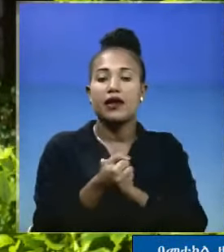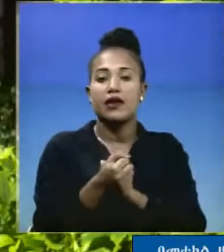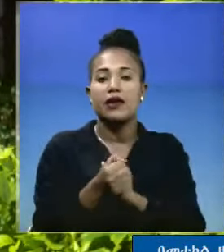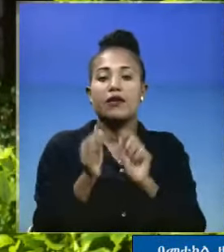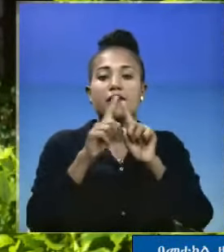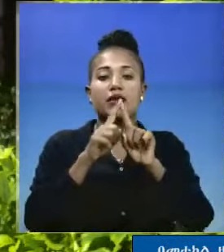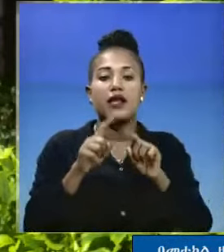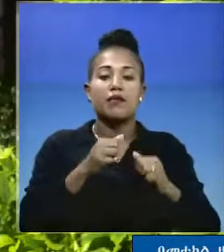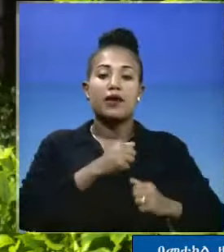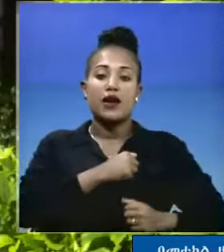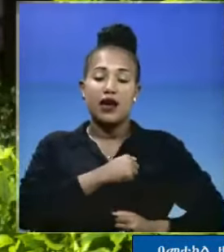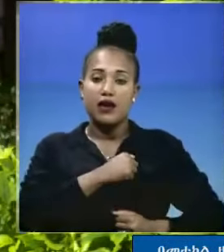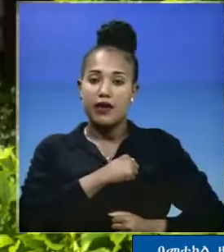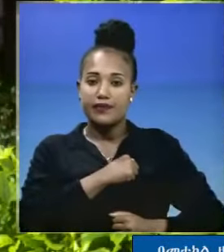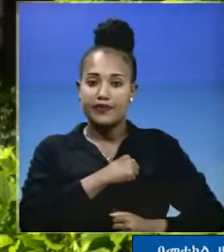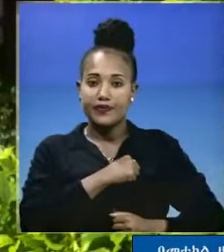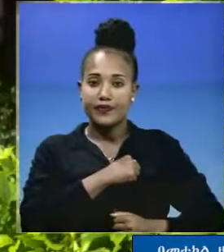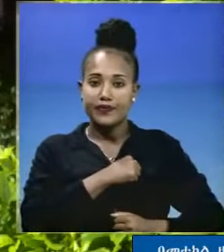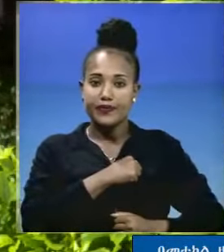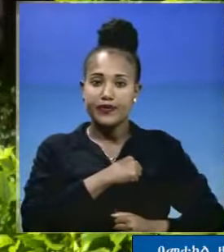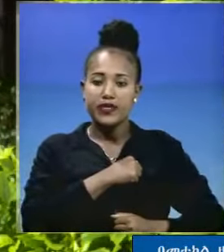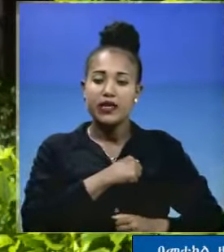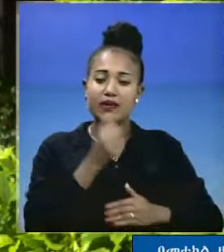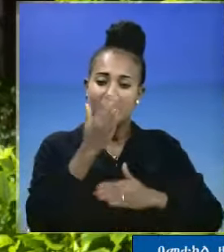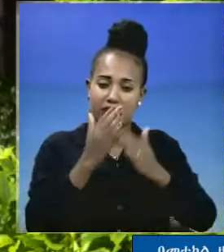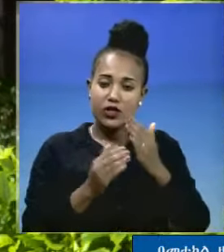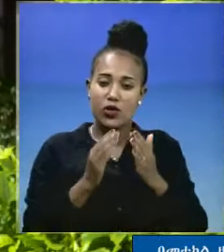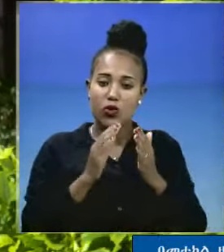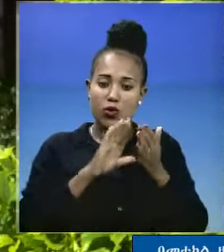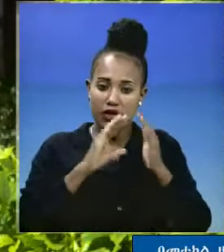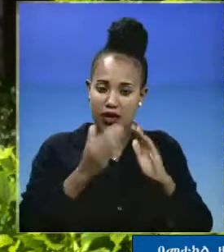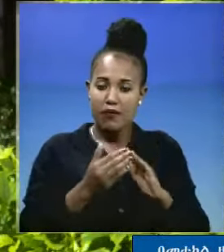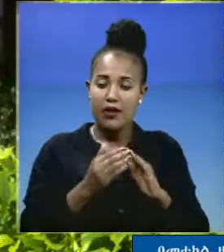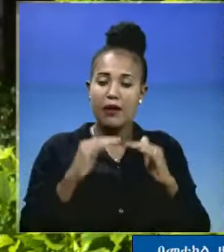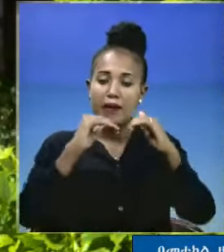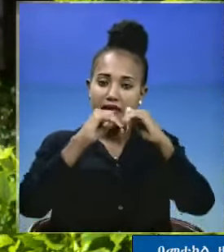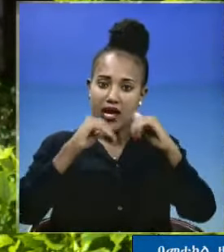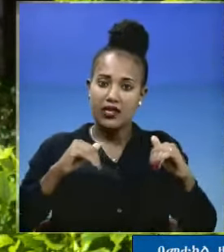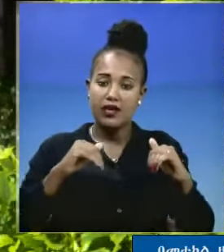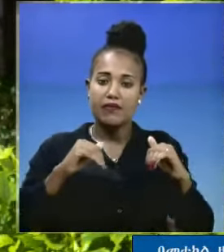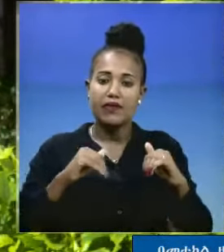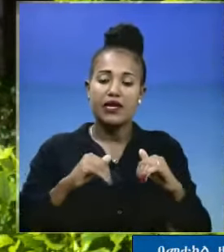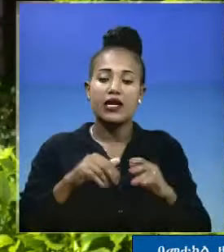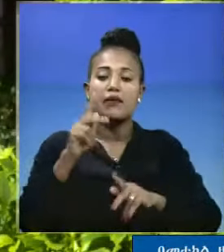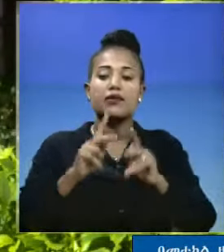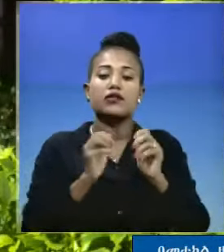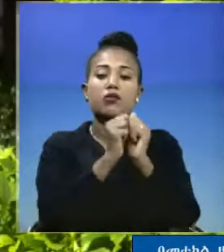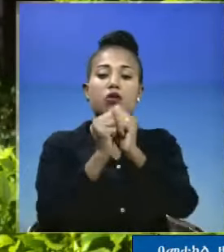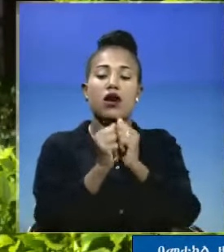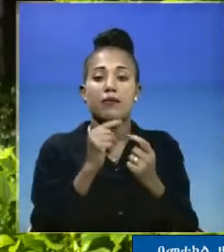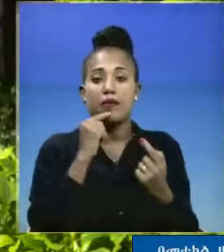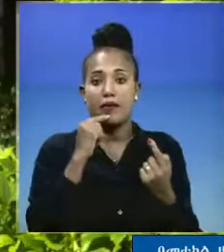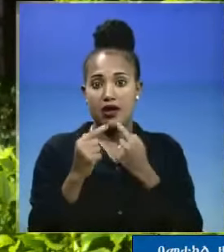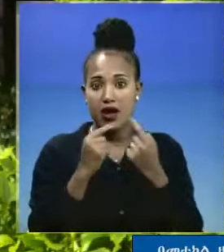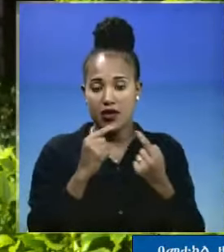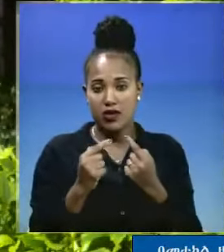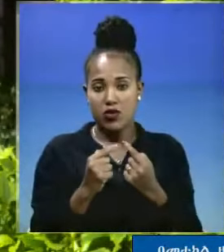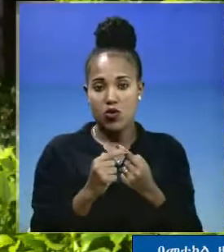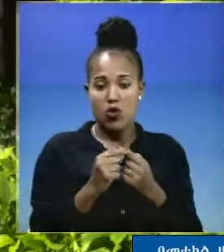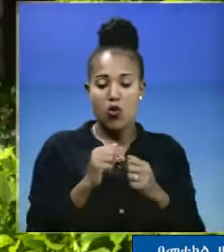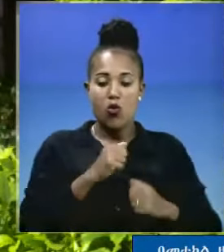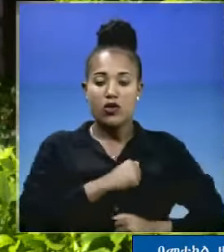ለመቀየር በተለይ መከላከያ ሰራዊት በተደራጀ መንገድም በተናጠል ከህብረተሰቡ ጋርም